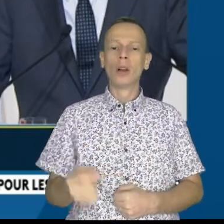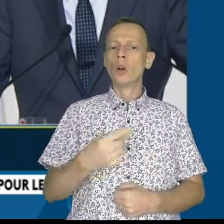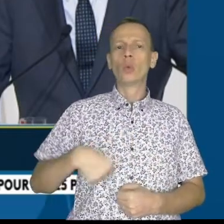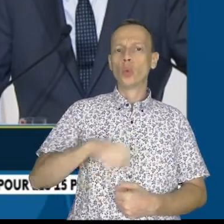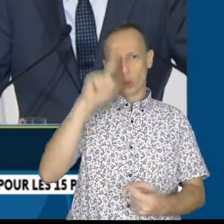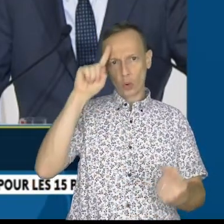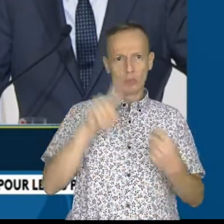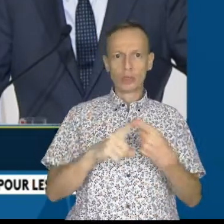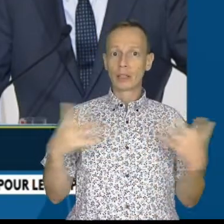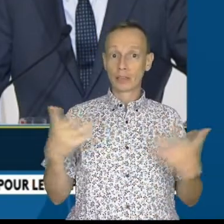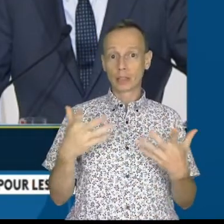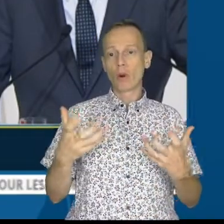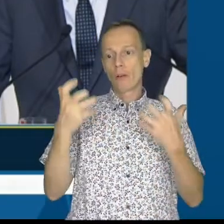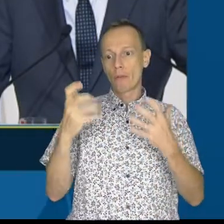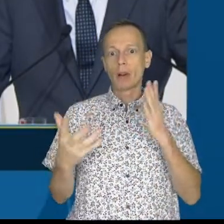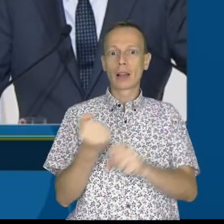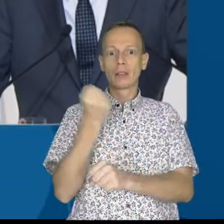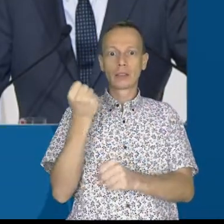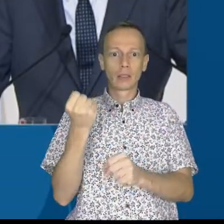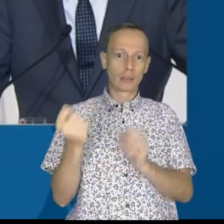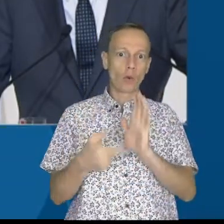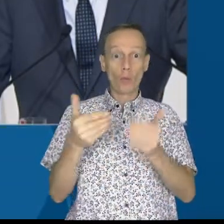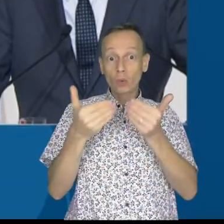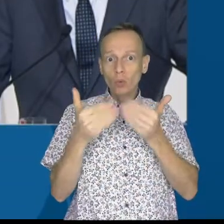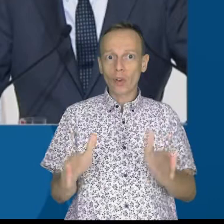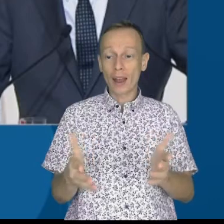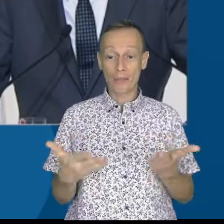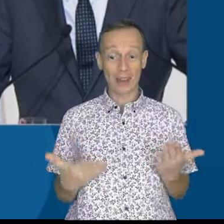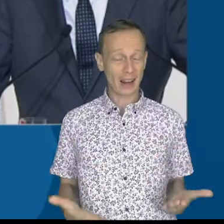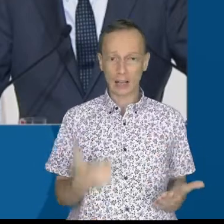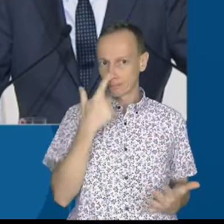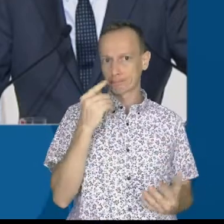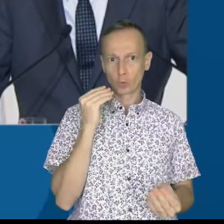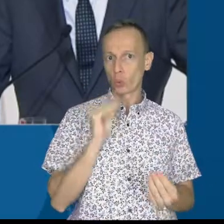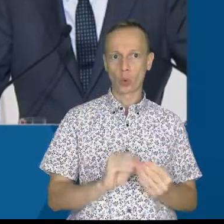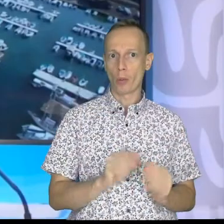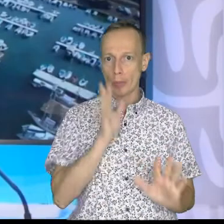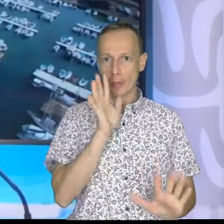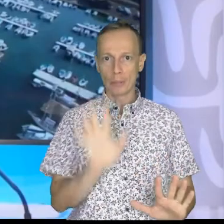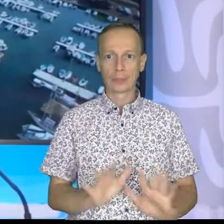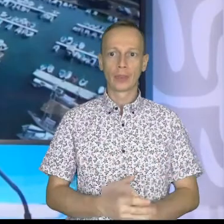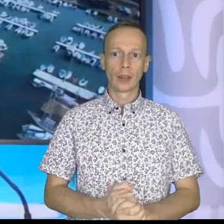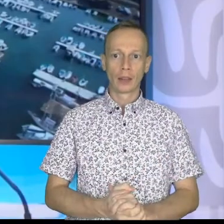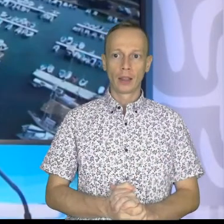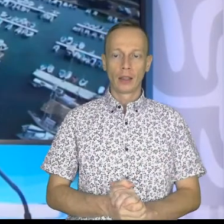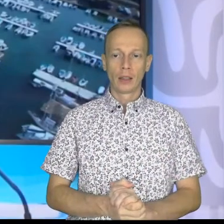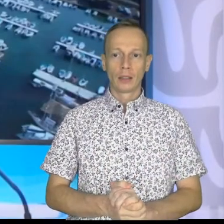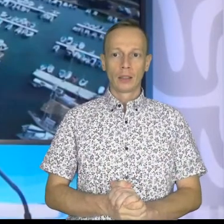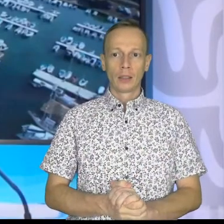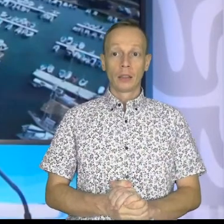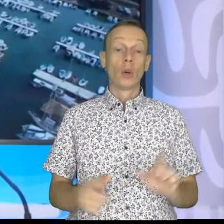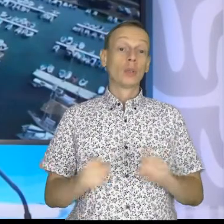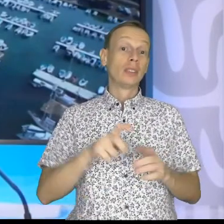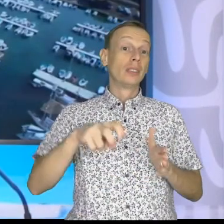de pouvoir y parvenir. Mais ce moment n'est pas encore venu. Voilà, et compte tenu de